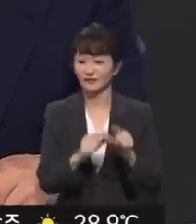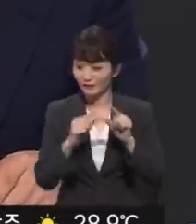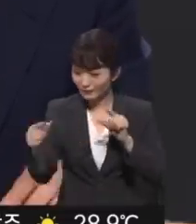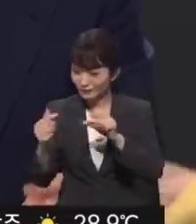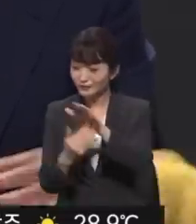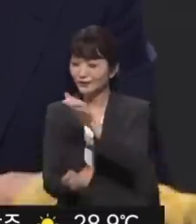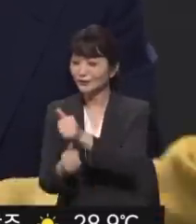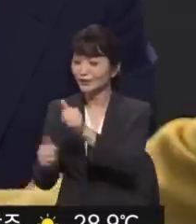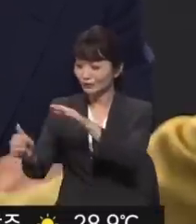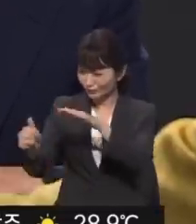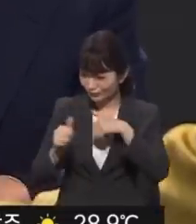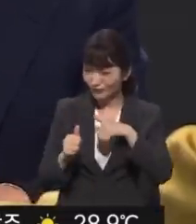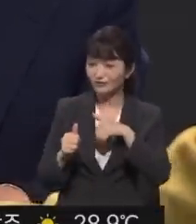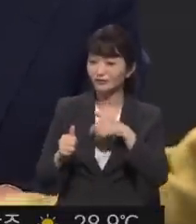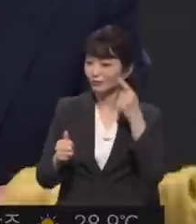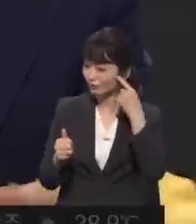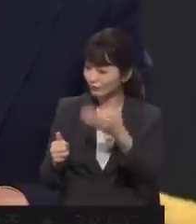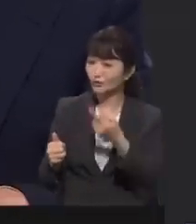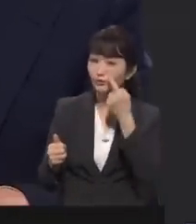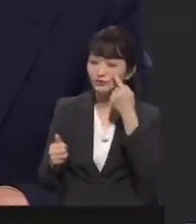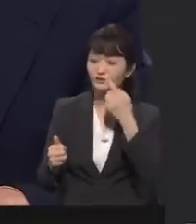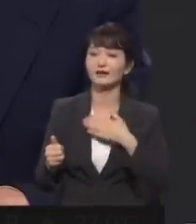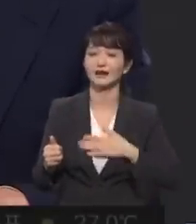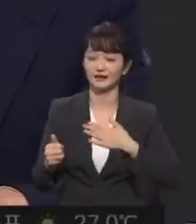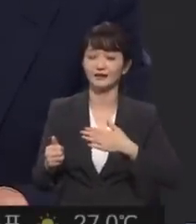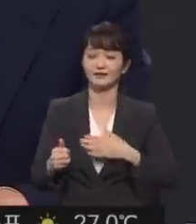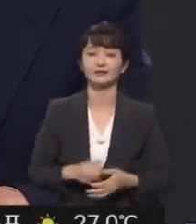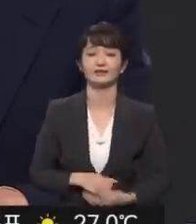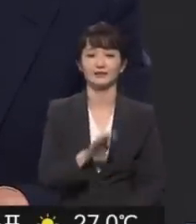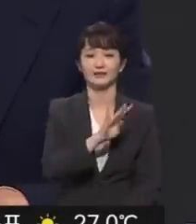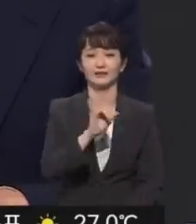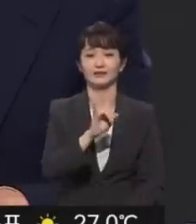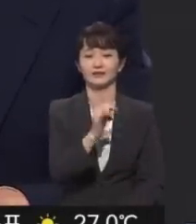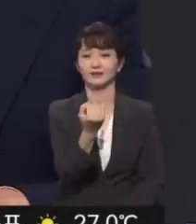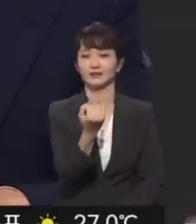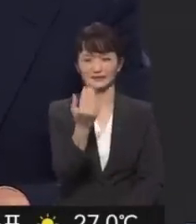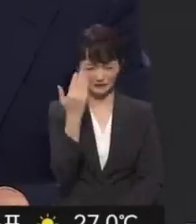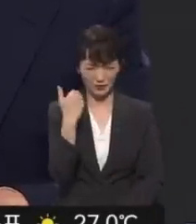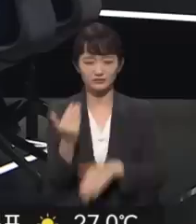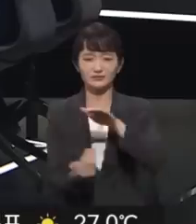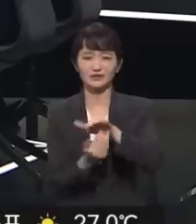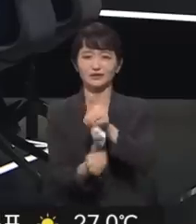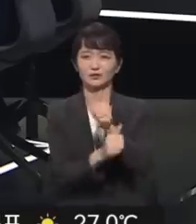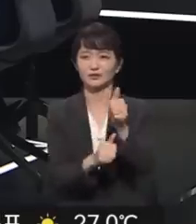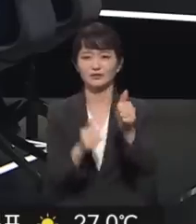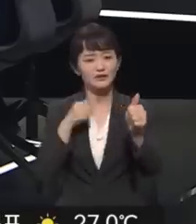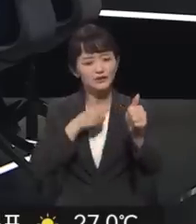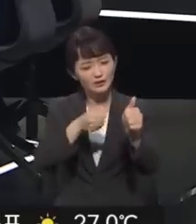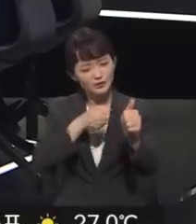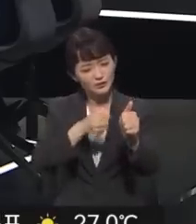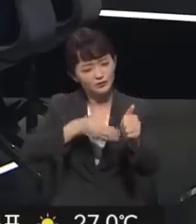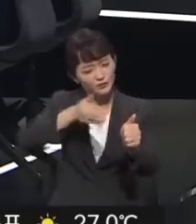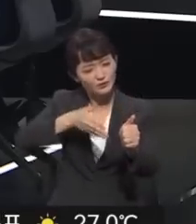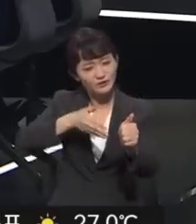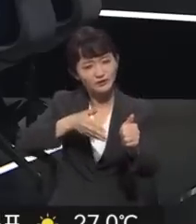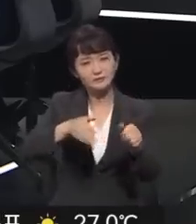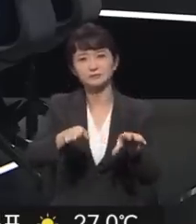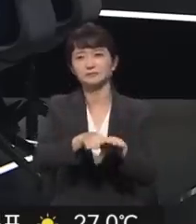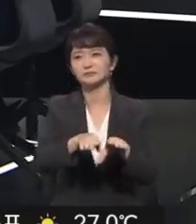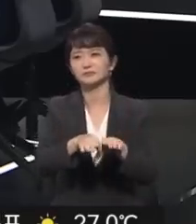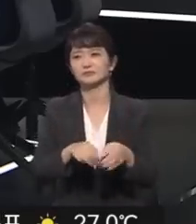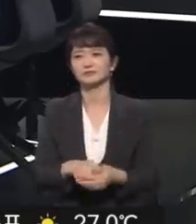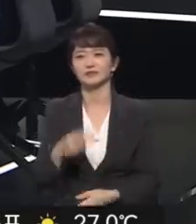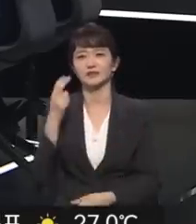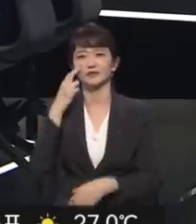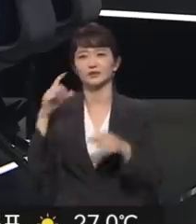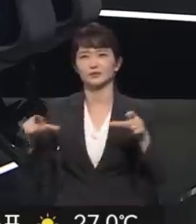불러다가 물어보세요 예 알겠습니다 아니지 변 진 체구 연인 전체 9위 원 여러번 이틀을 쳐낸다 않나 오시더라구요 예 송파 가 좀